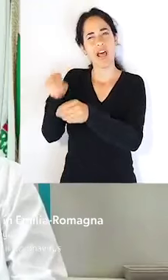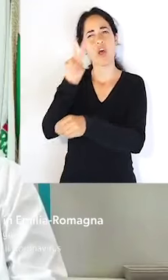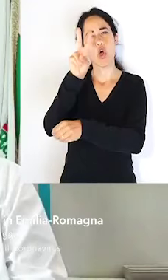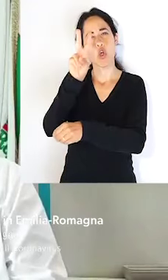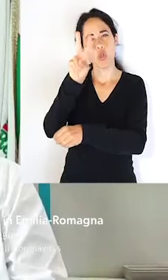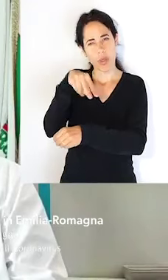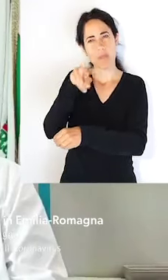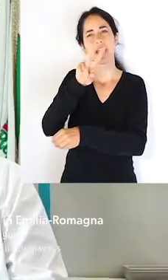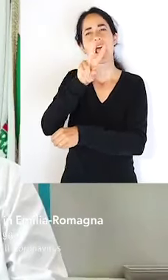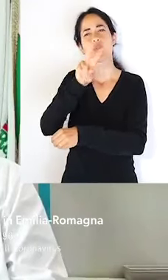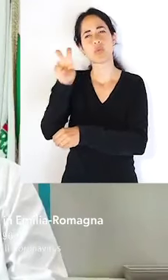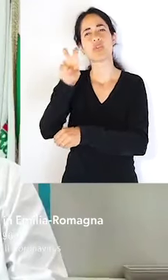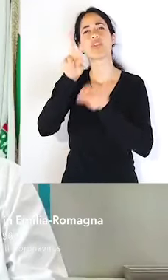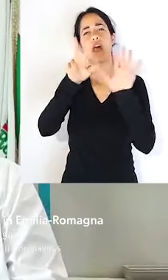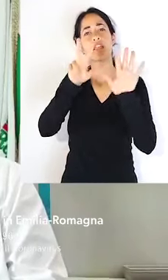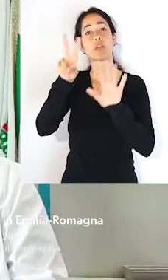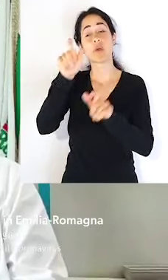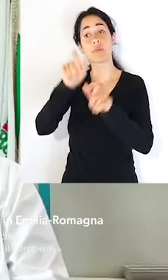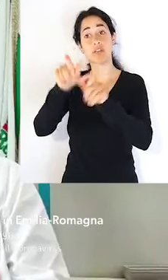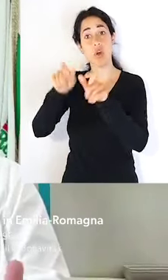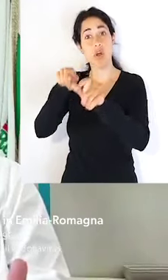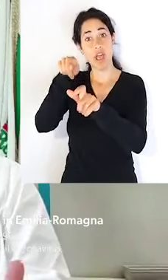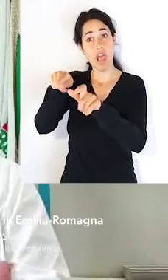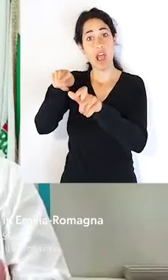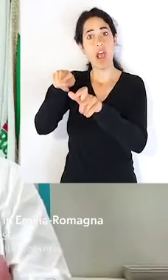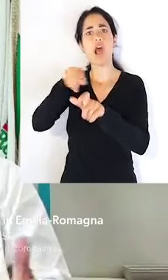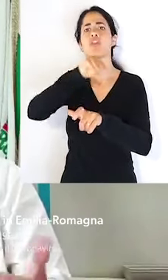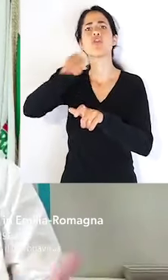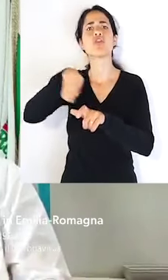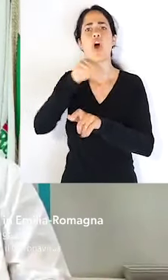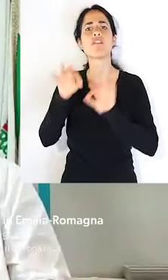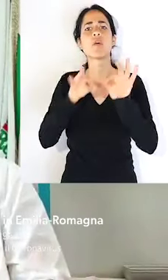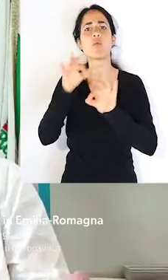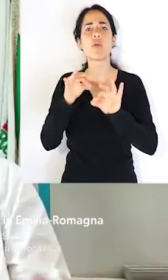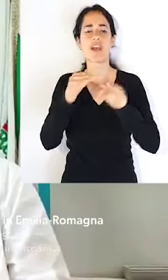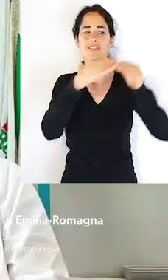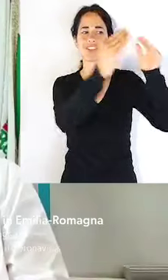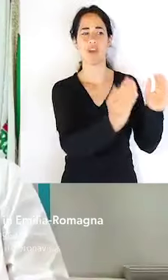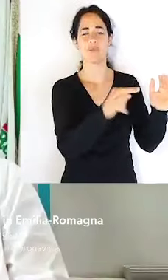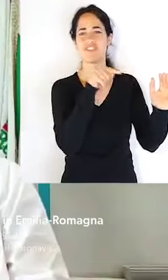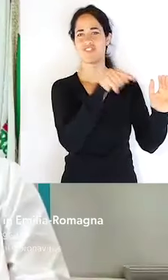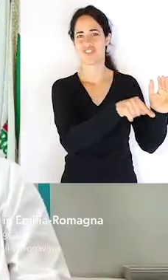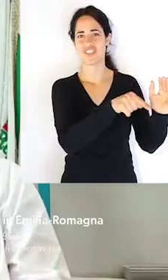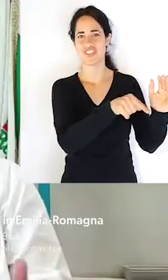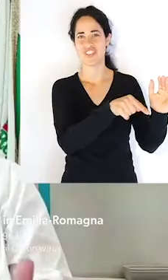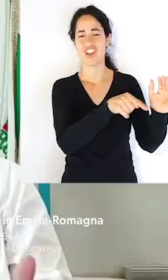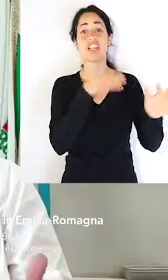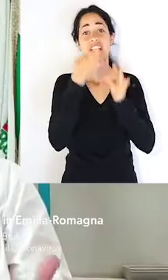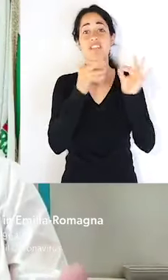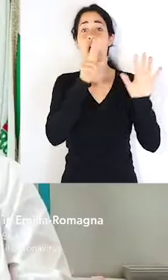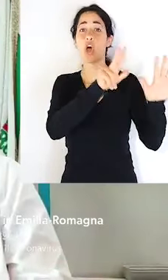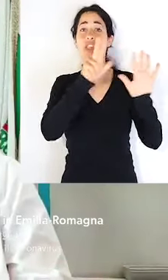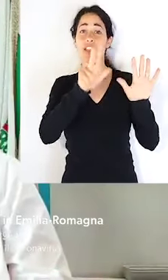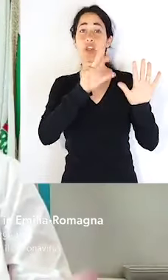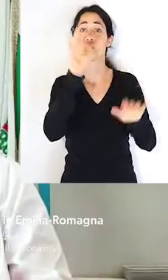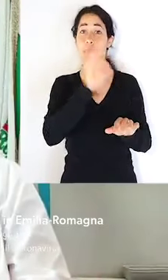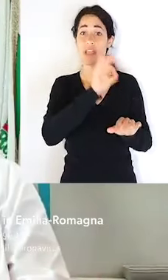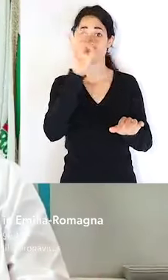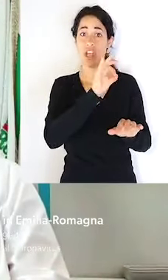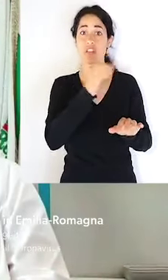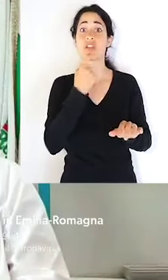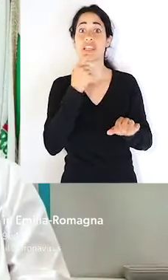persone, 2012 sono al loro domicilio, quindi l'88% dei cosiddetti